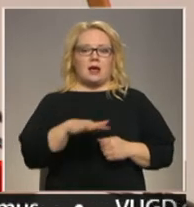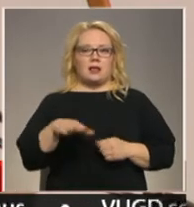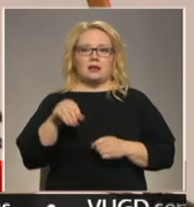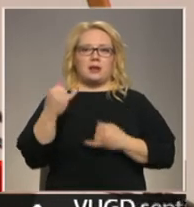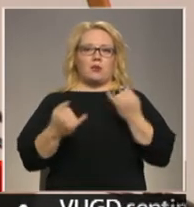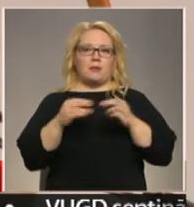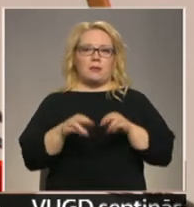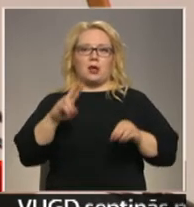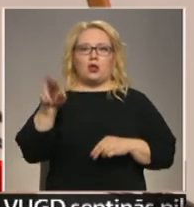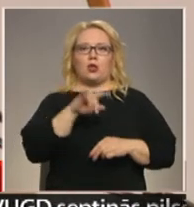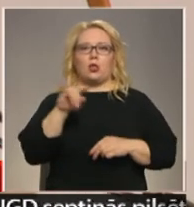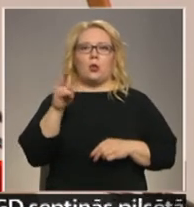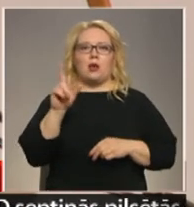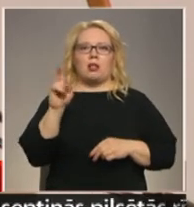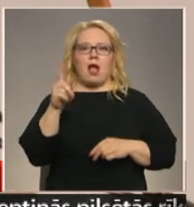zemkopības ministrs Jānis Duklaus.